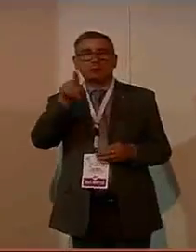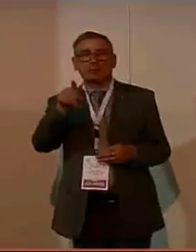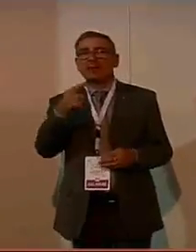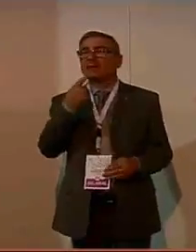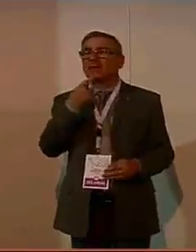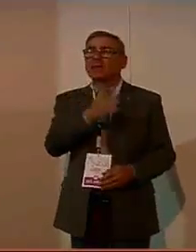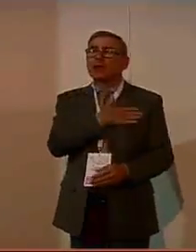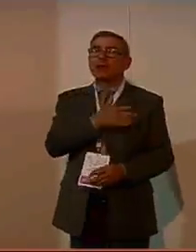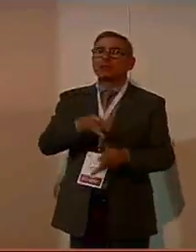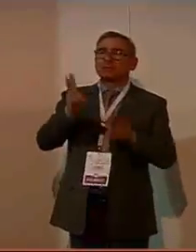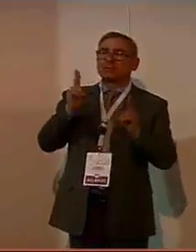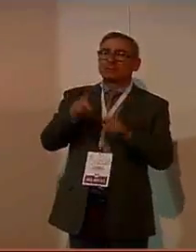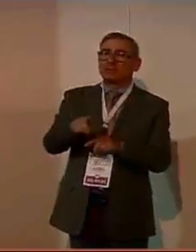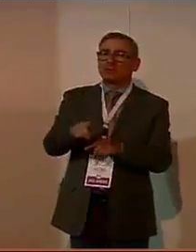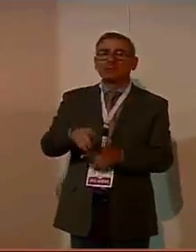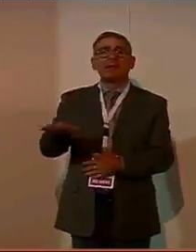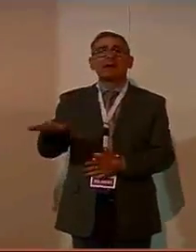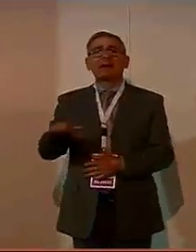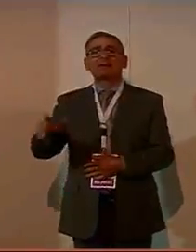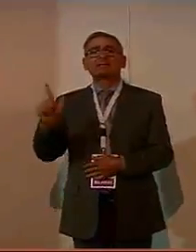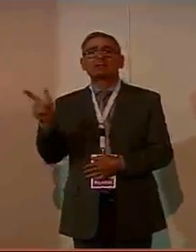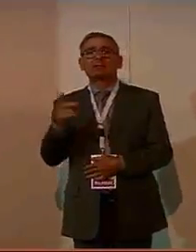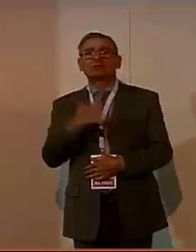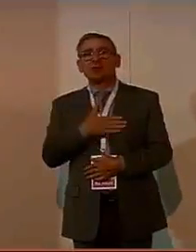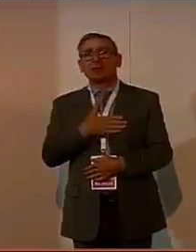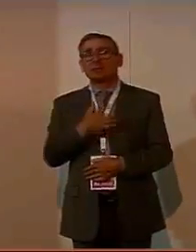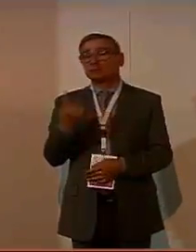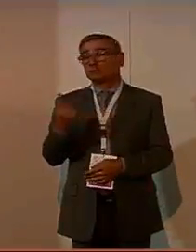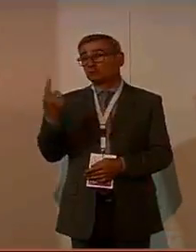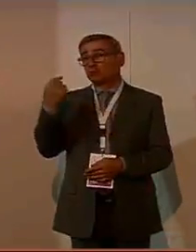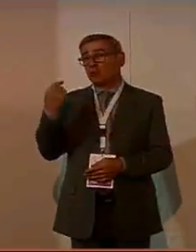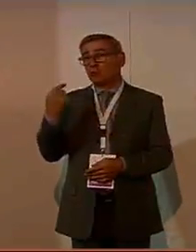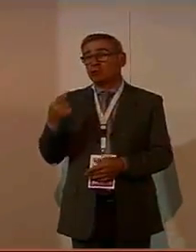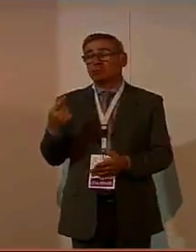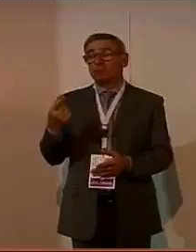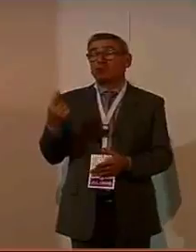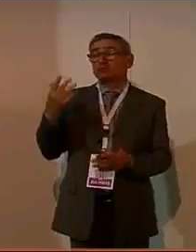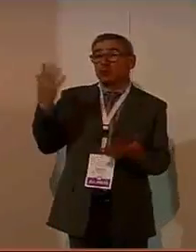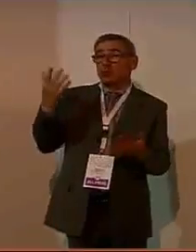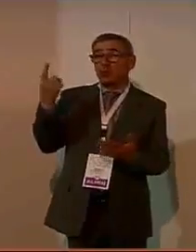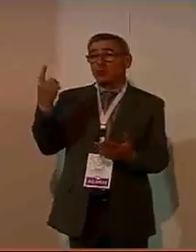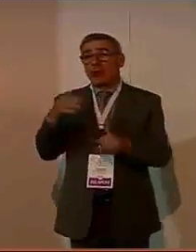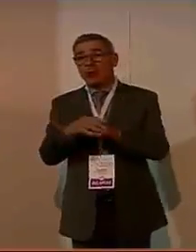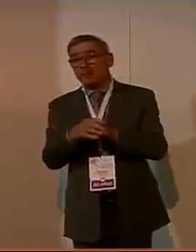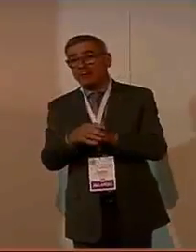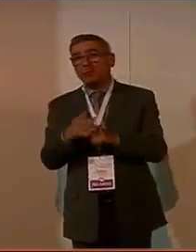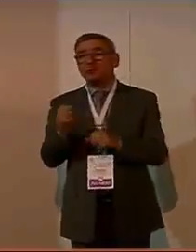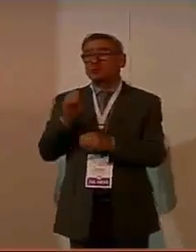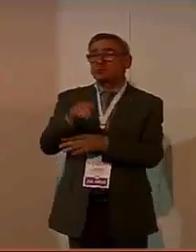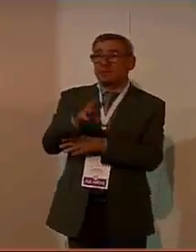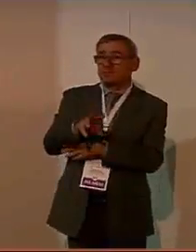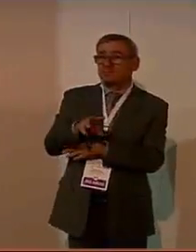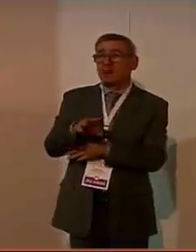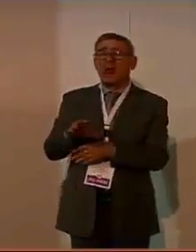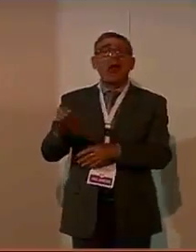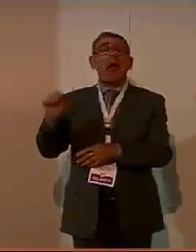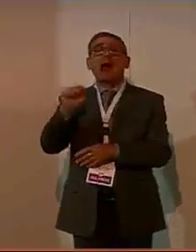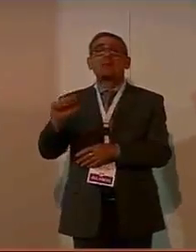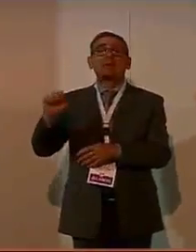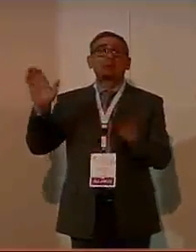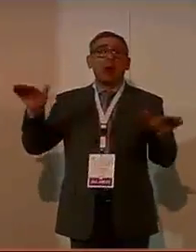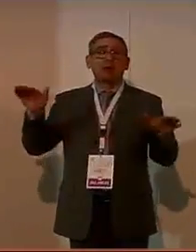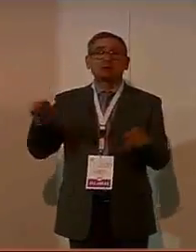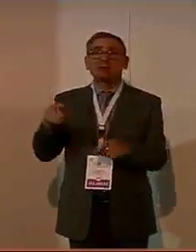quel ragazzino di 12 anni a cui un giorno spero presto un amico un insegnante alberto angela spiegheranno